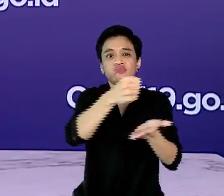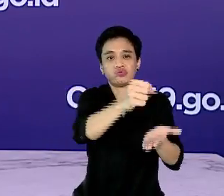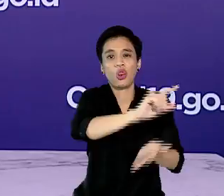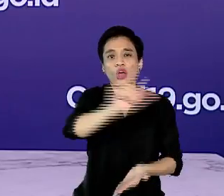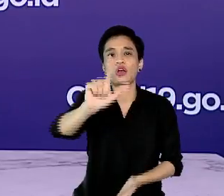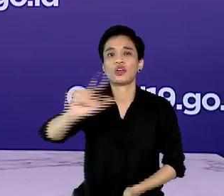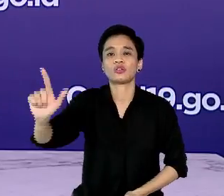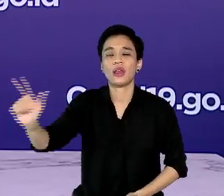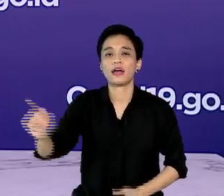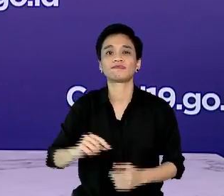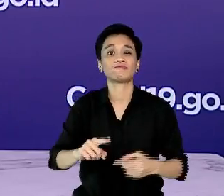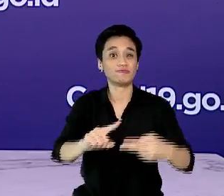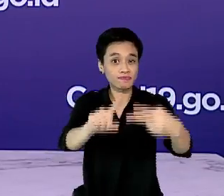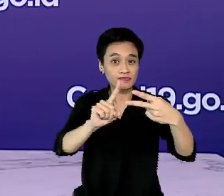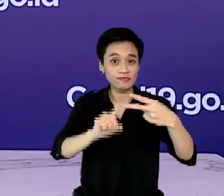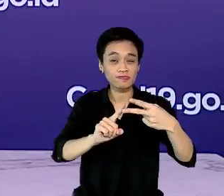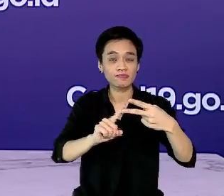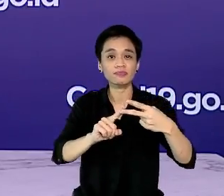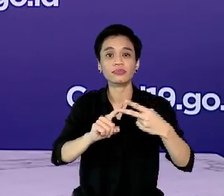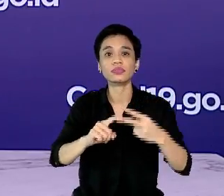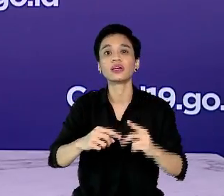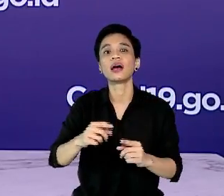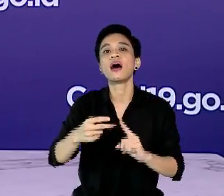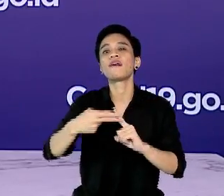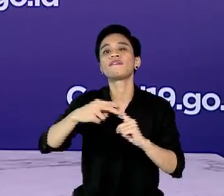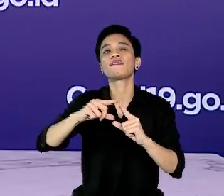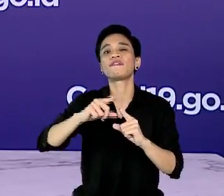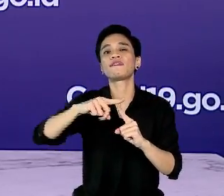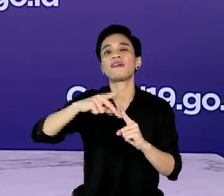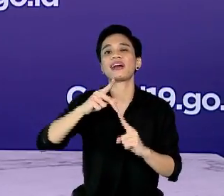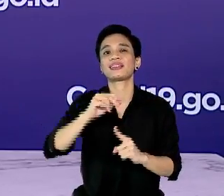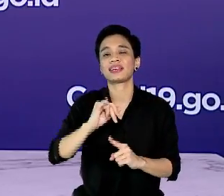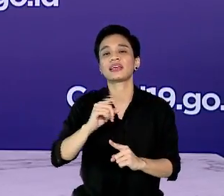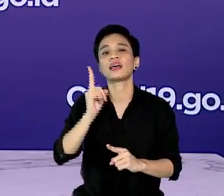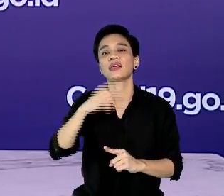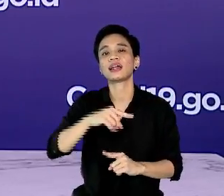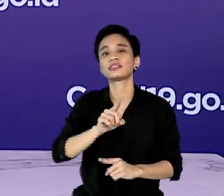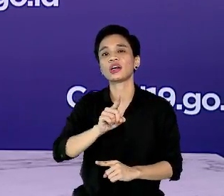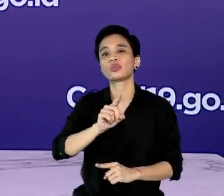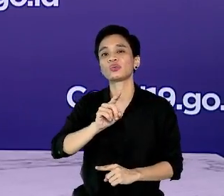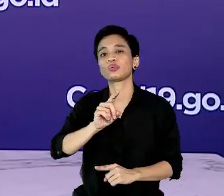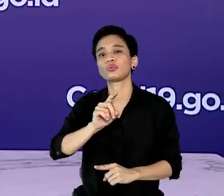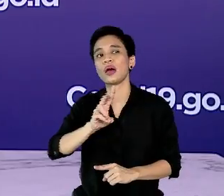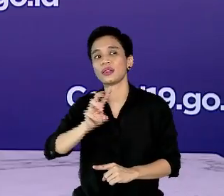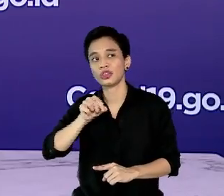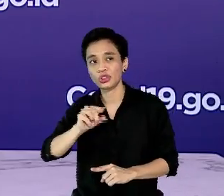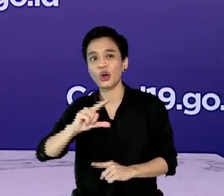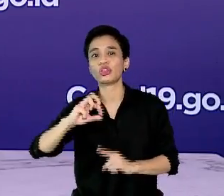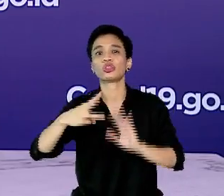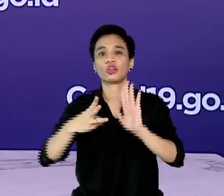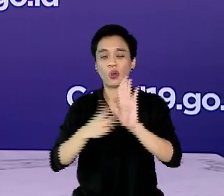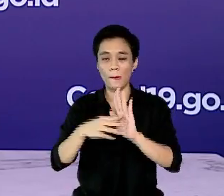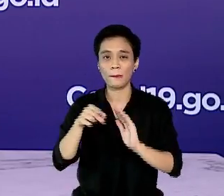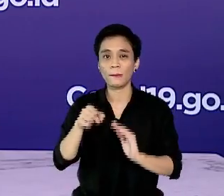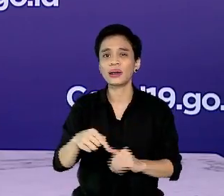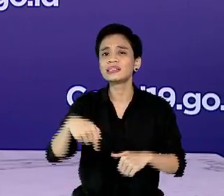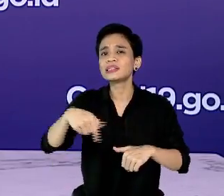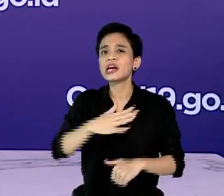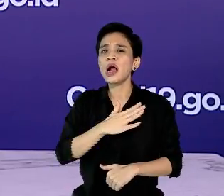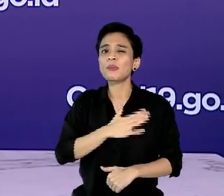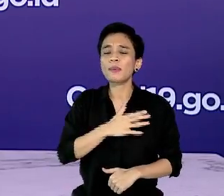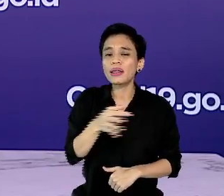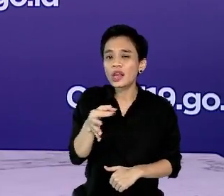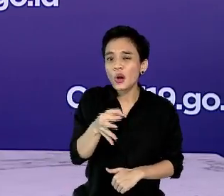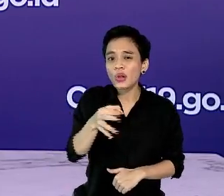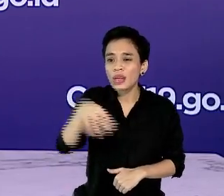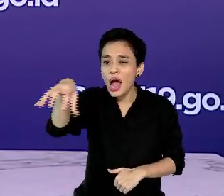Terima kasih Prof. Pertanyaan kedua dari fatberita1.com. Prof, mengapa sampai saat ini masih ada sejumlah kabupaten atau kota